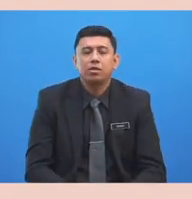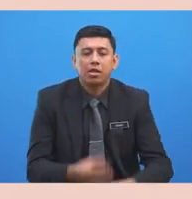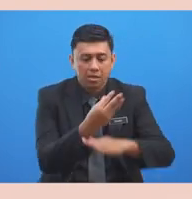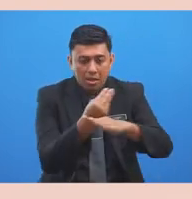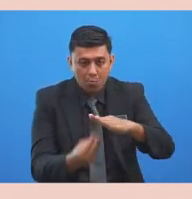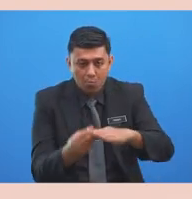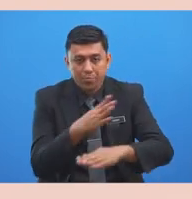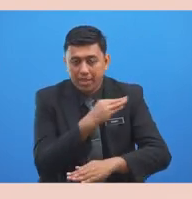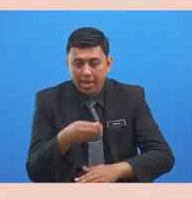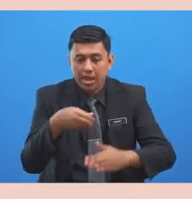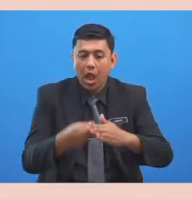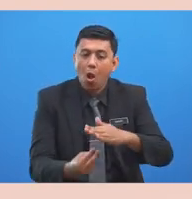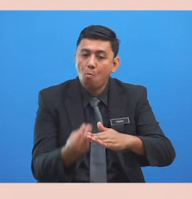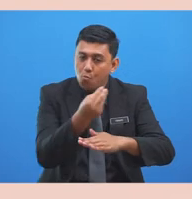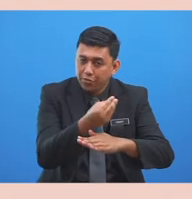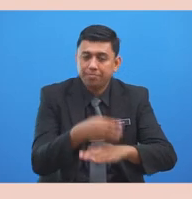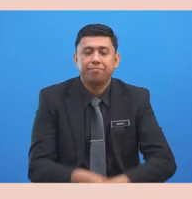input dan output,